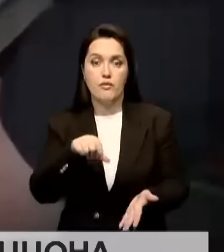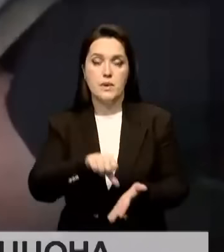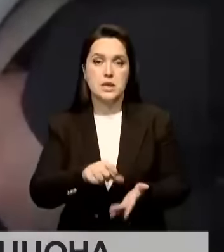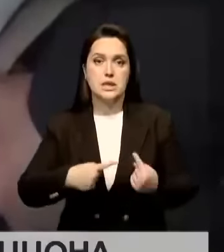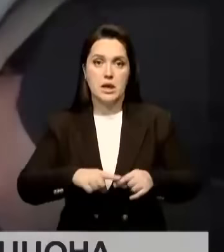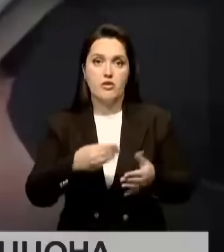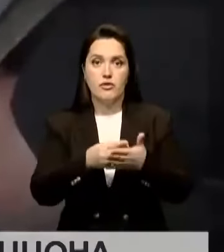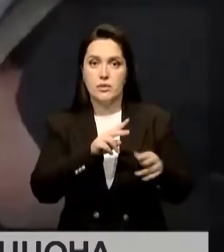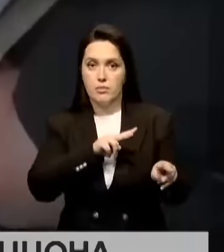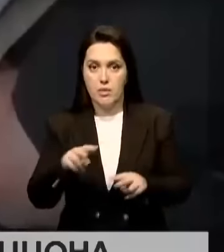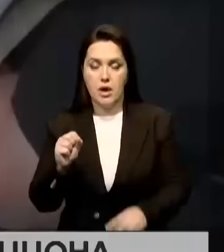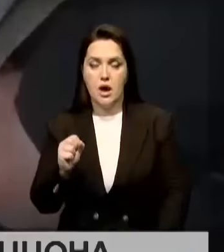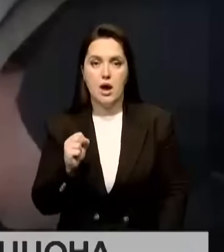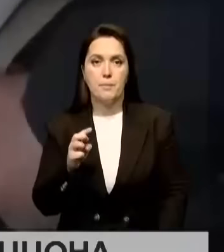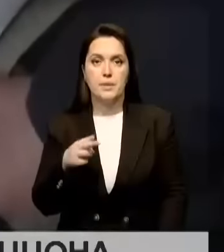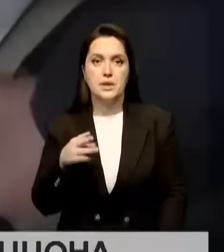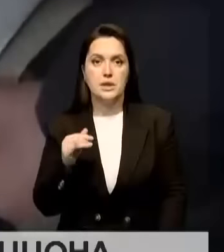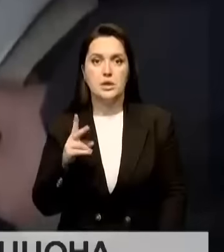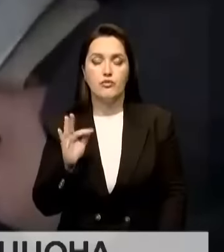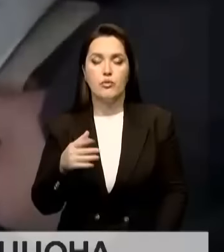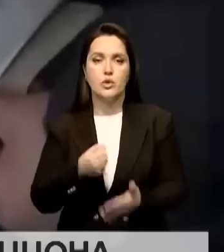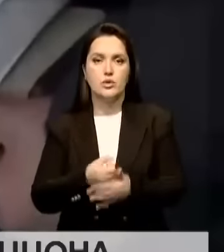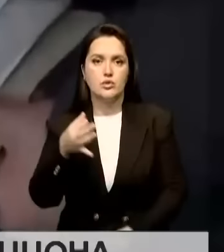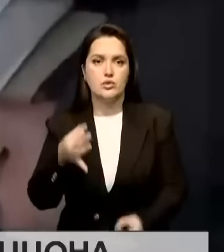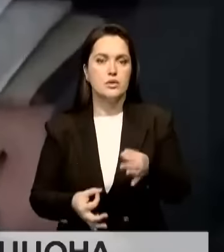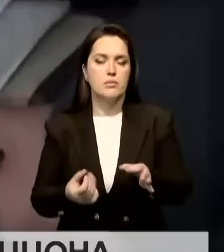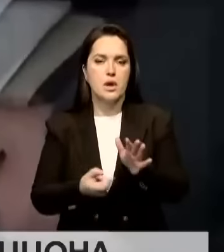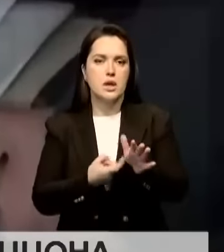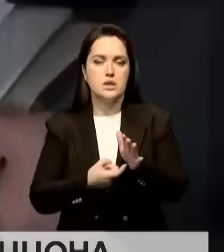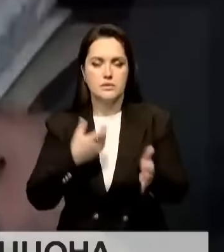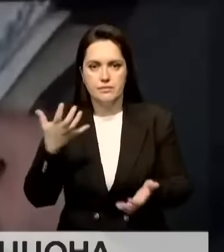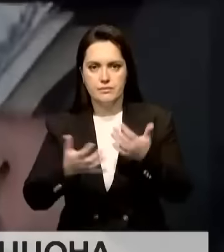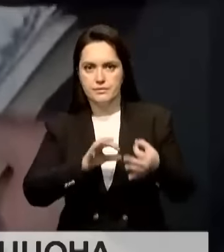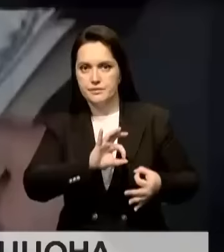по финмониторингу Алибека Абдилова, проводится досудебное расследование.